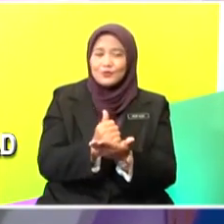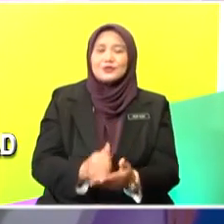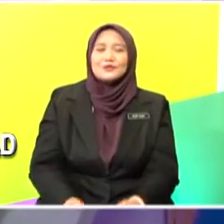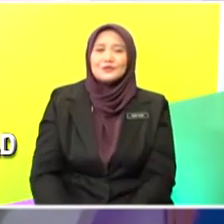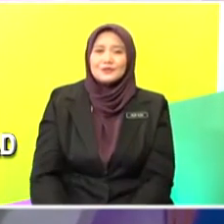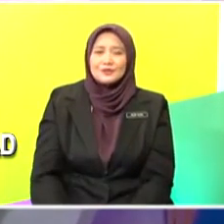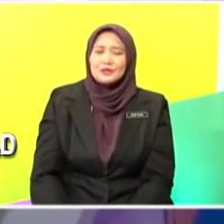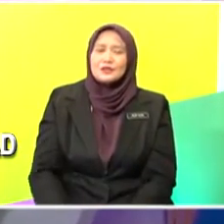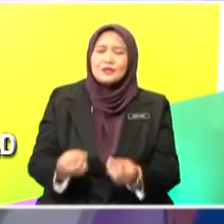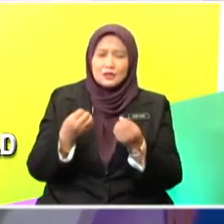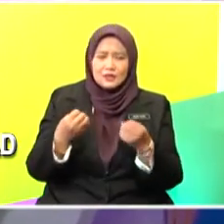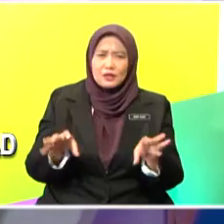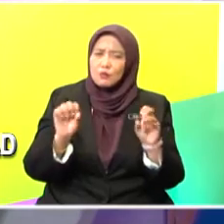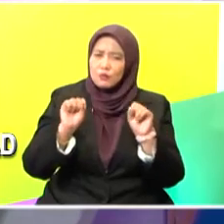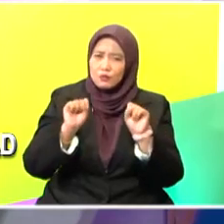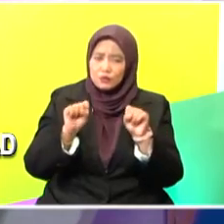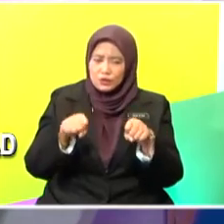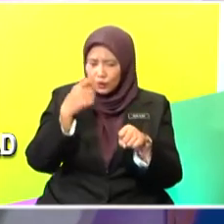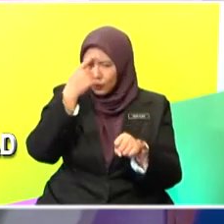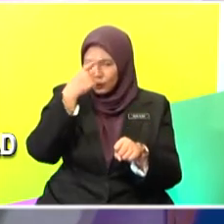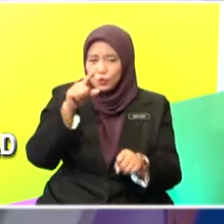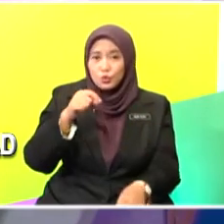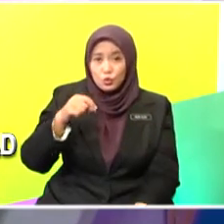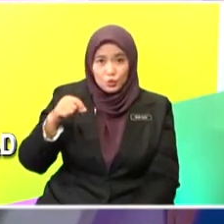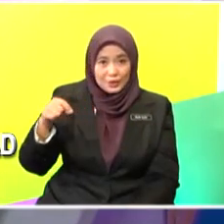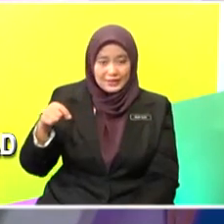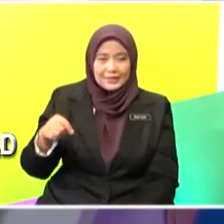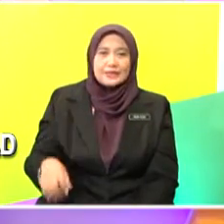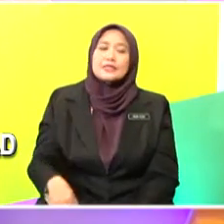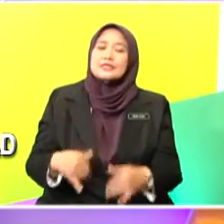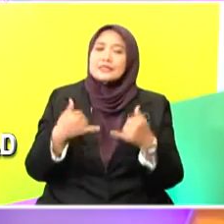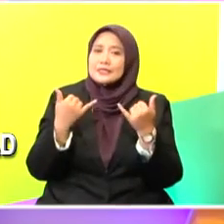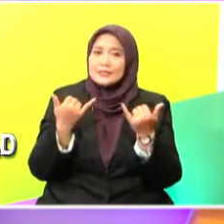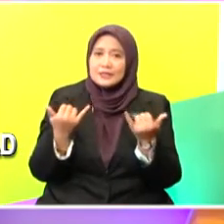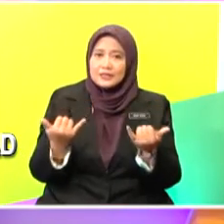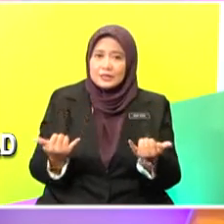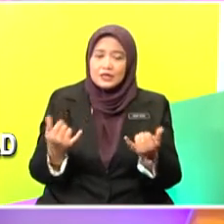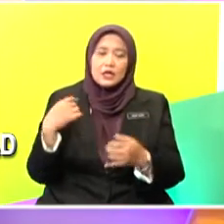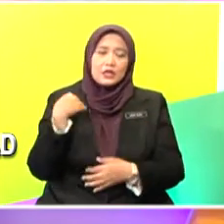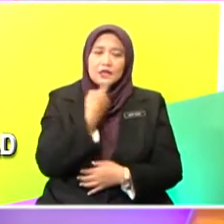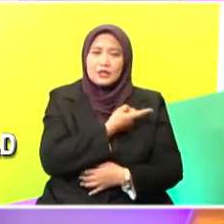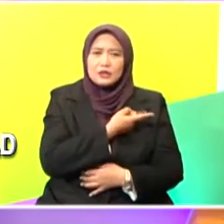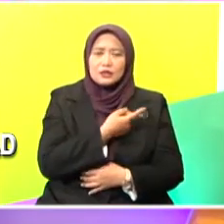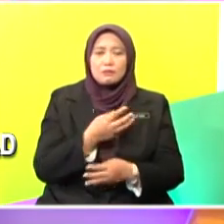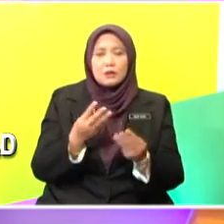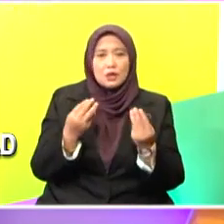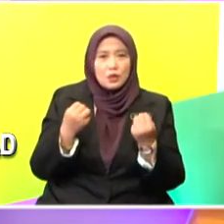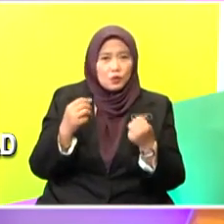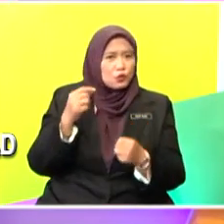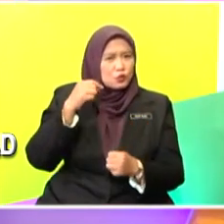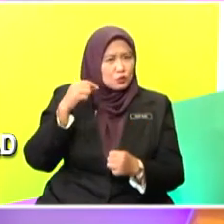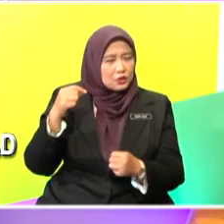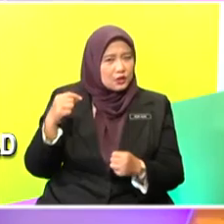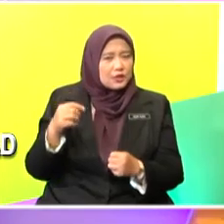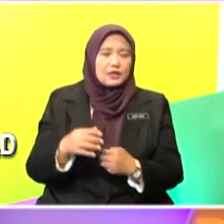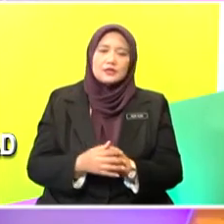Dah boleh menulis dah Hakim. Okey. Sekarang kita nak tulislah. Dah